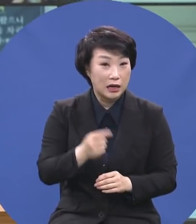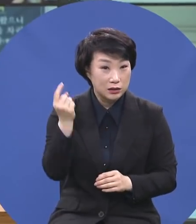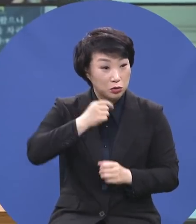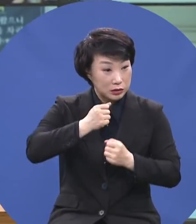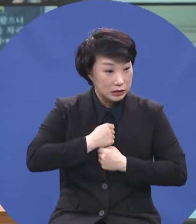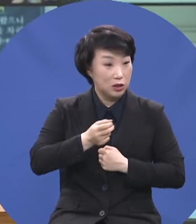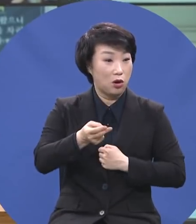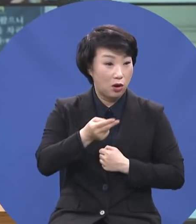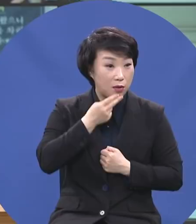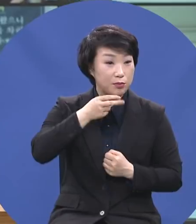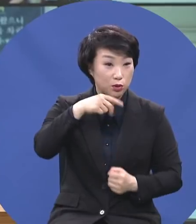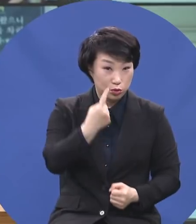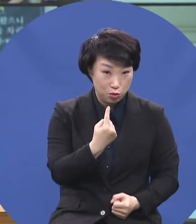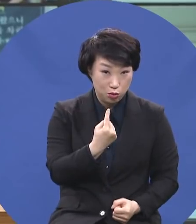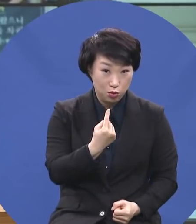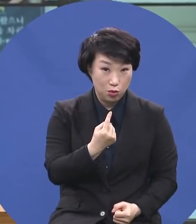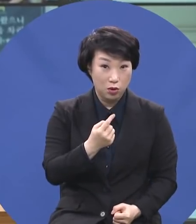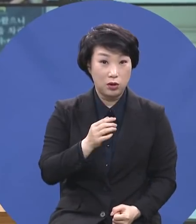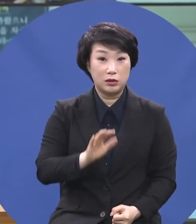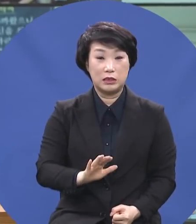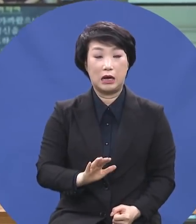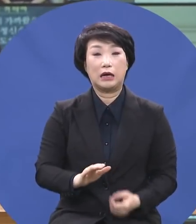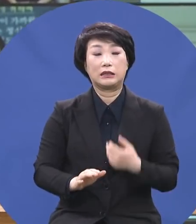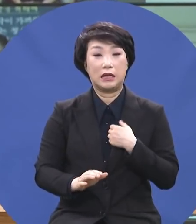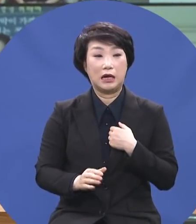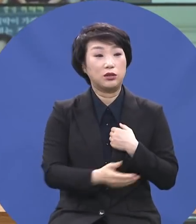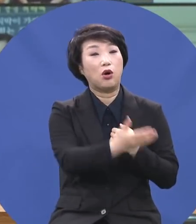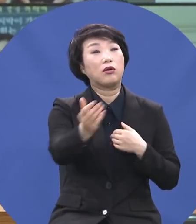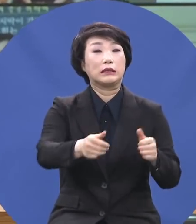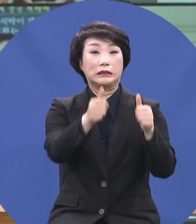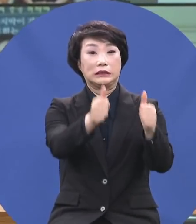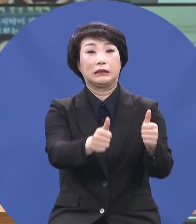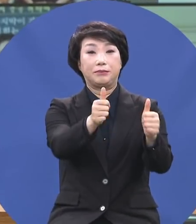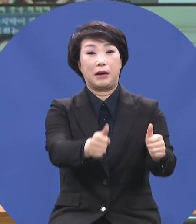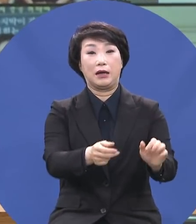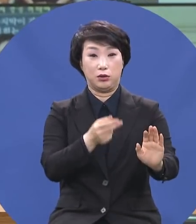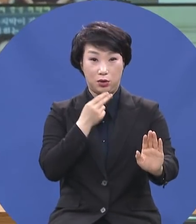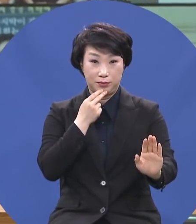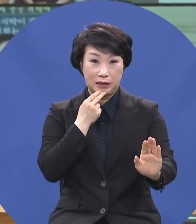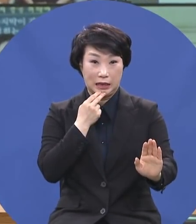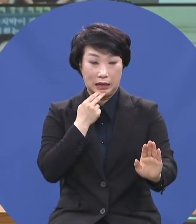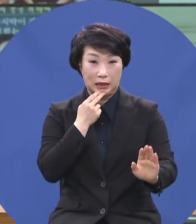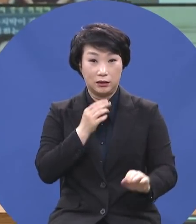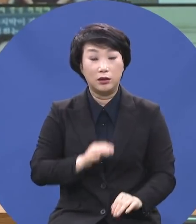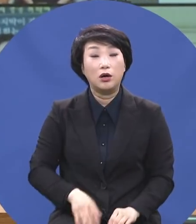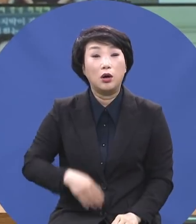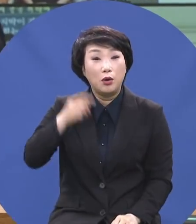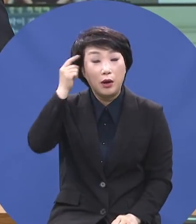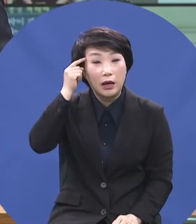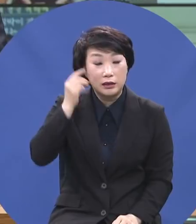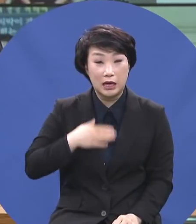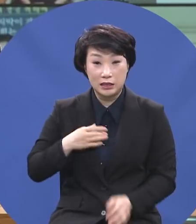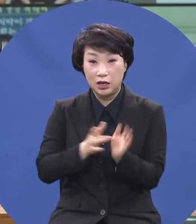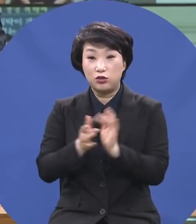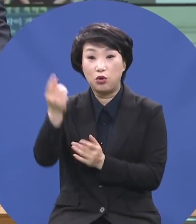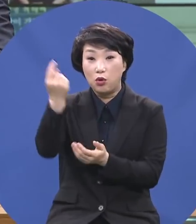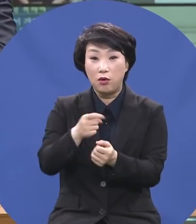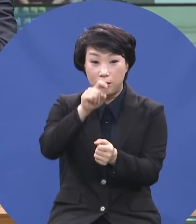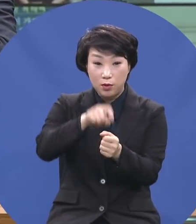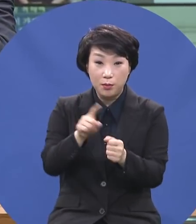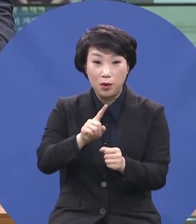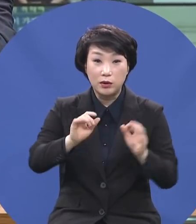지키지 아니할지라도 내가 저를 심판하지 아니하노라. 내가 온 것은